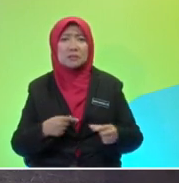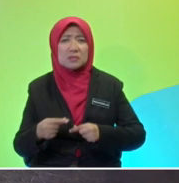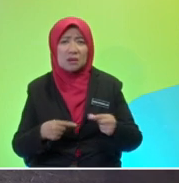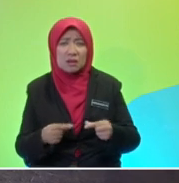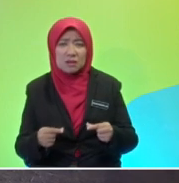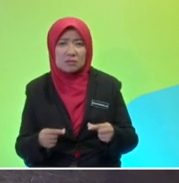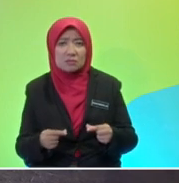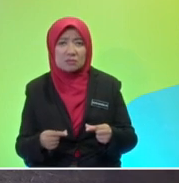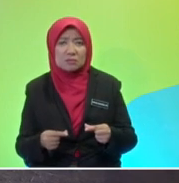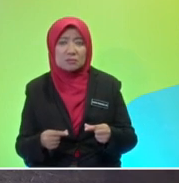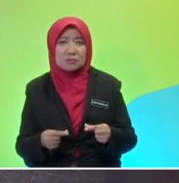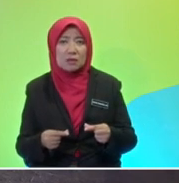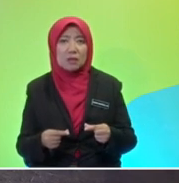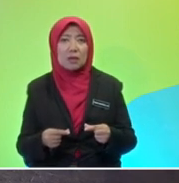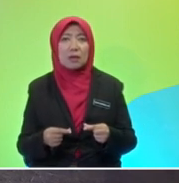aneh